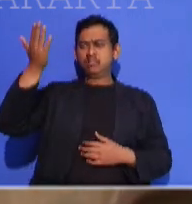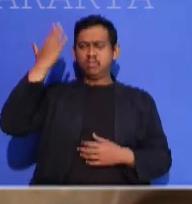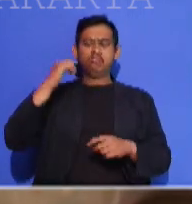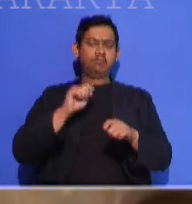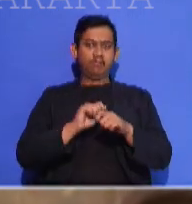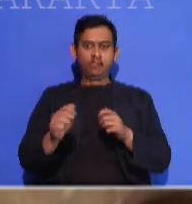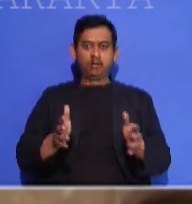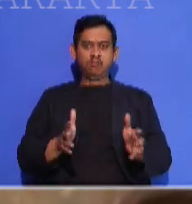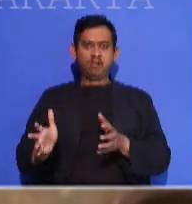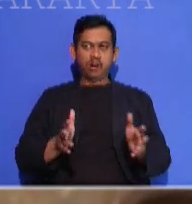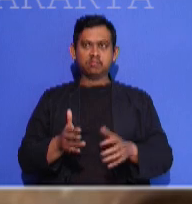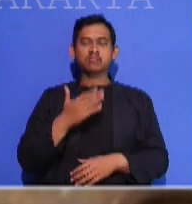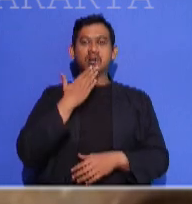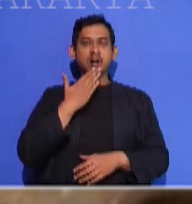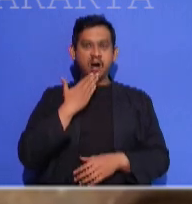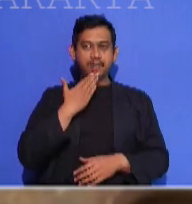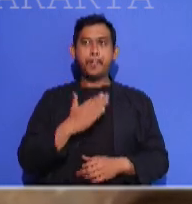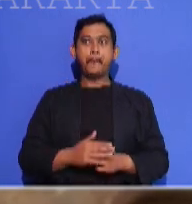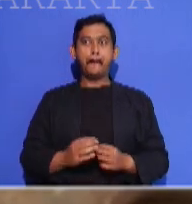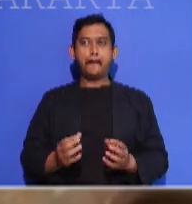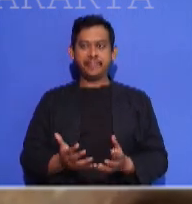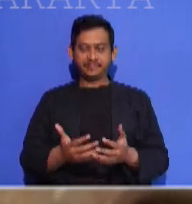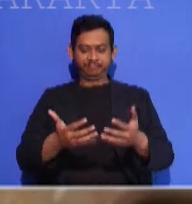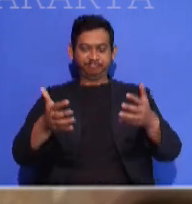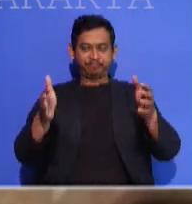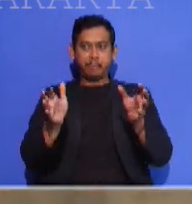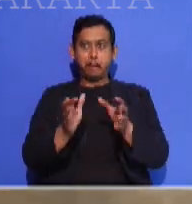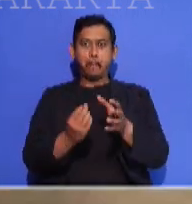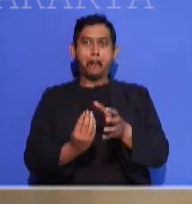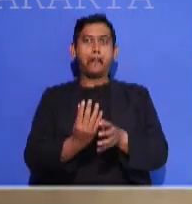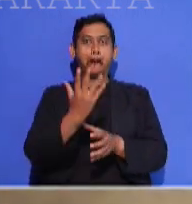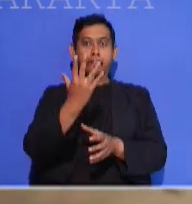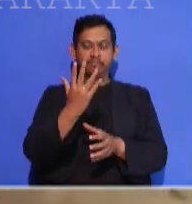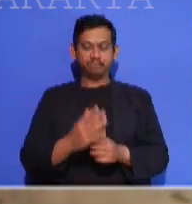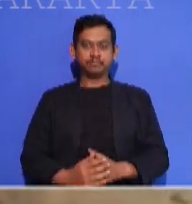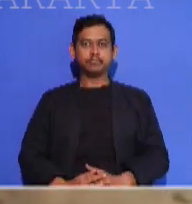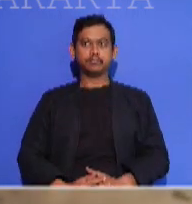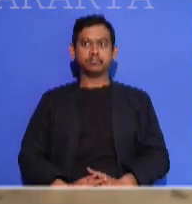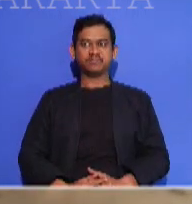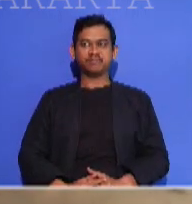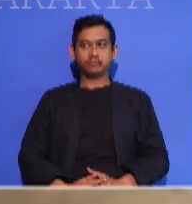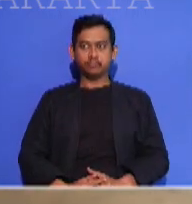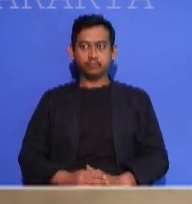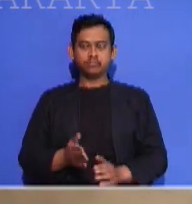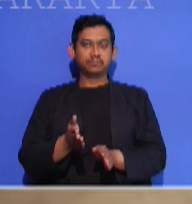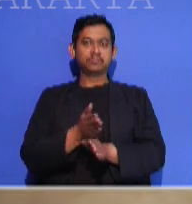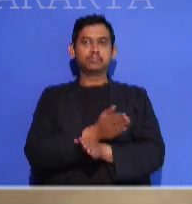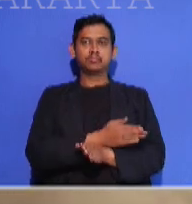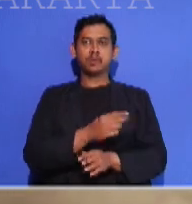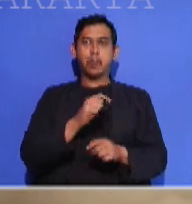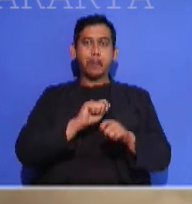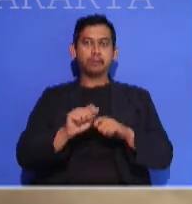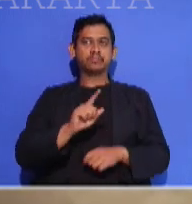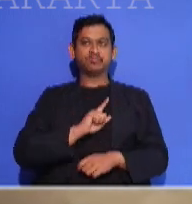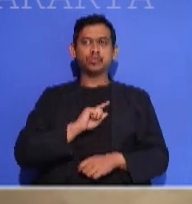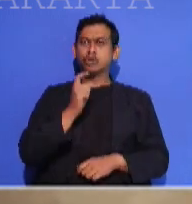gerabah prasaja arupi pot lan wadah woh-wohan. Kawiwitanipun ugi namung nyobi-nyobi damel gerabah